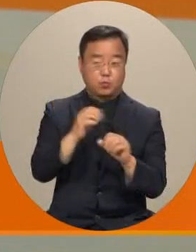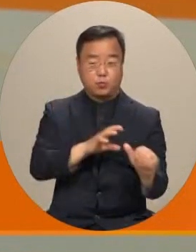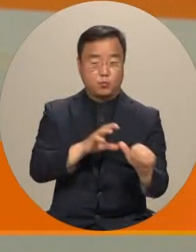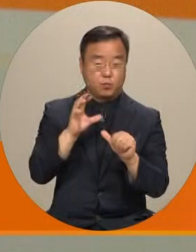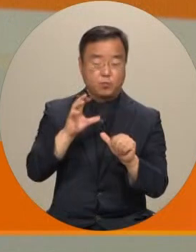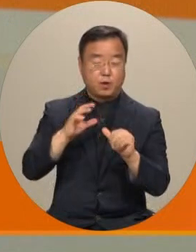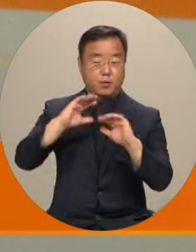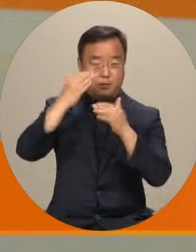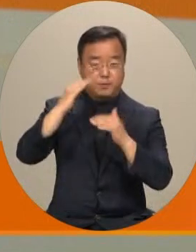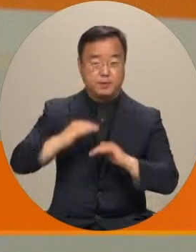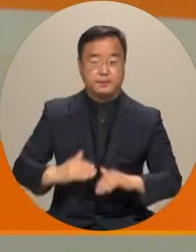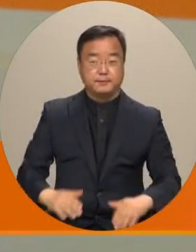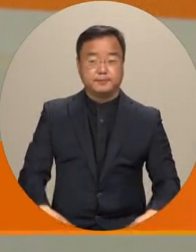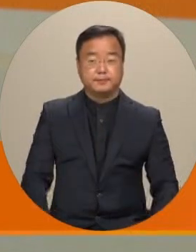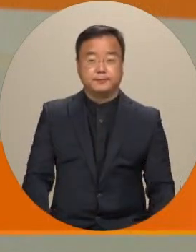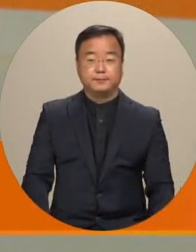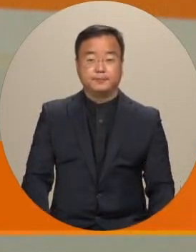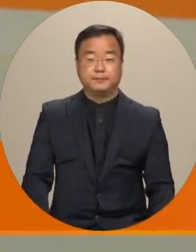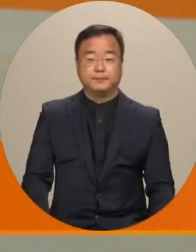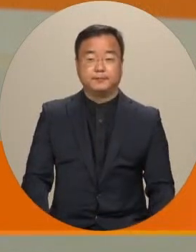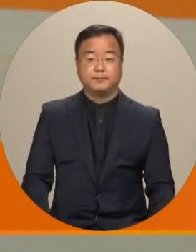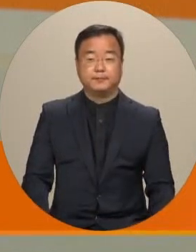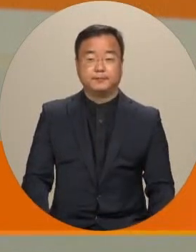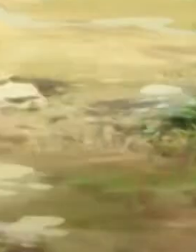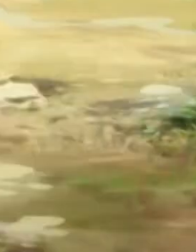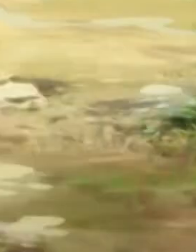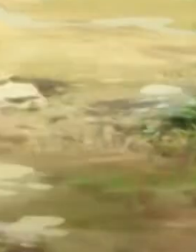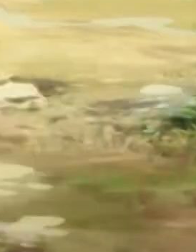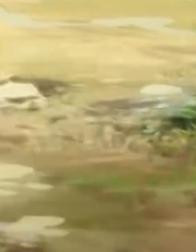있는데요 먼저 영상 보고 오겠습니다